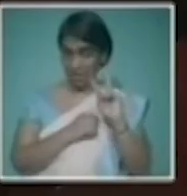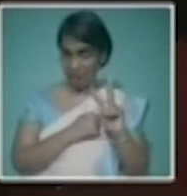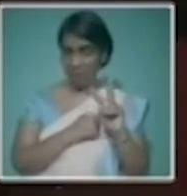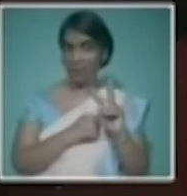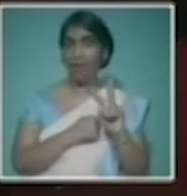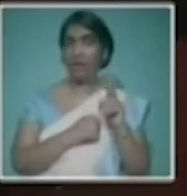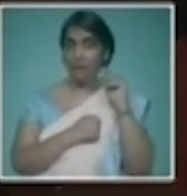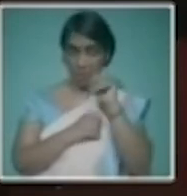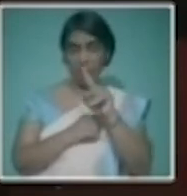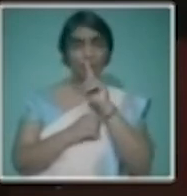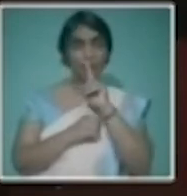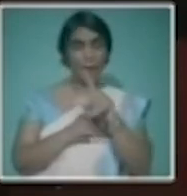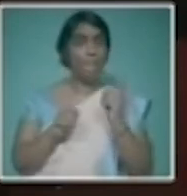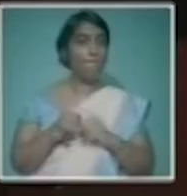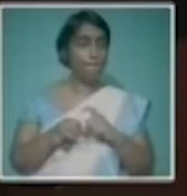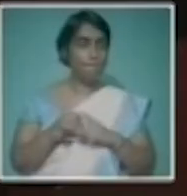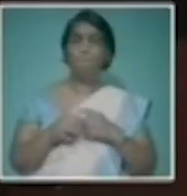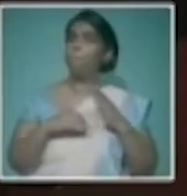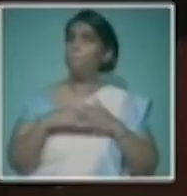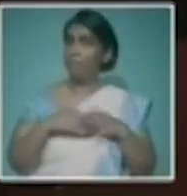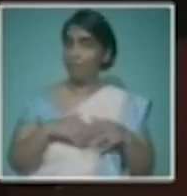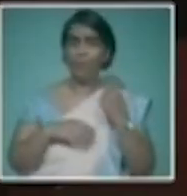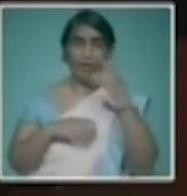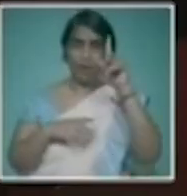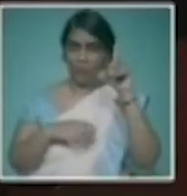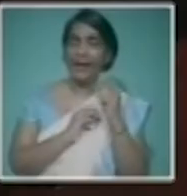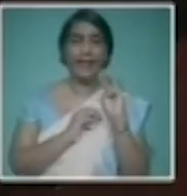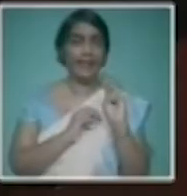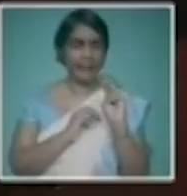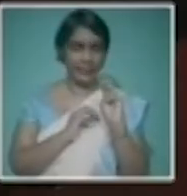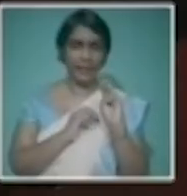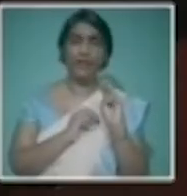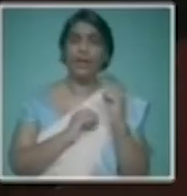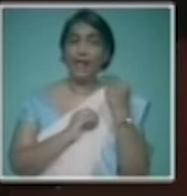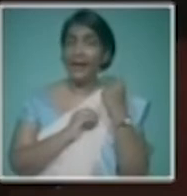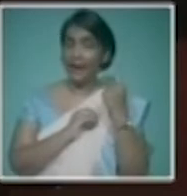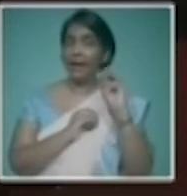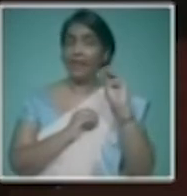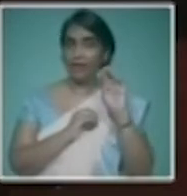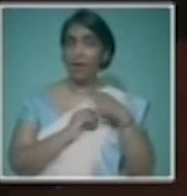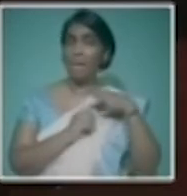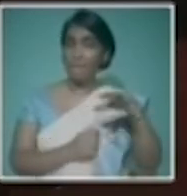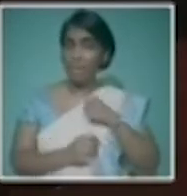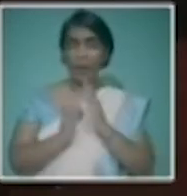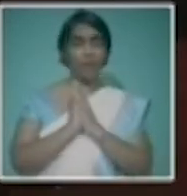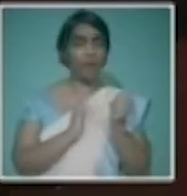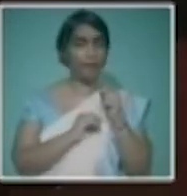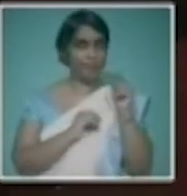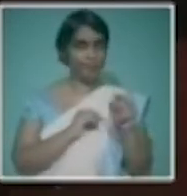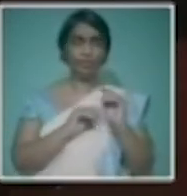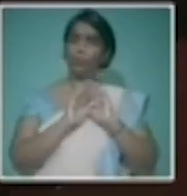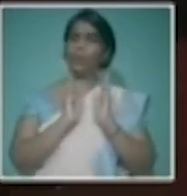48682න් ඔබතුමා ඔය කියන ප්‍රශ්නෙට මූණ දෙනෝ 12586ක්. ඒකක 30ක් දක්වා පාවිච්චි කරන ආගමික සිද්ධාස්ථාන